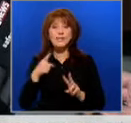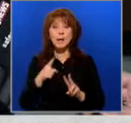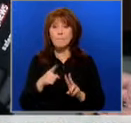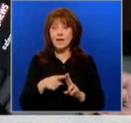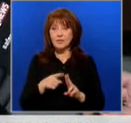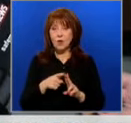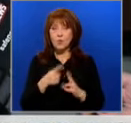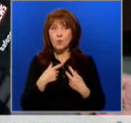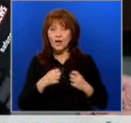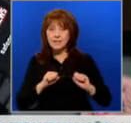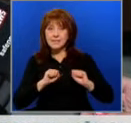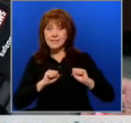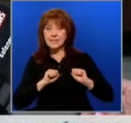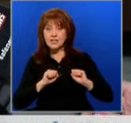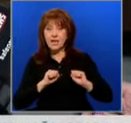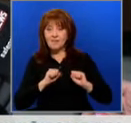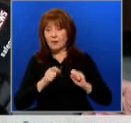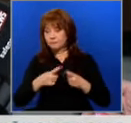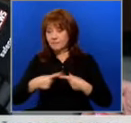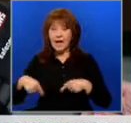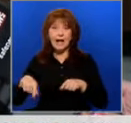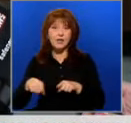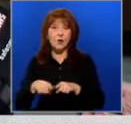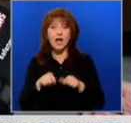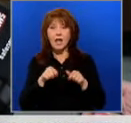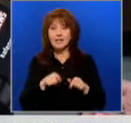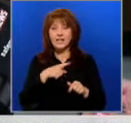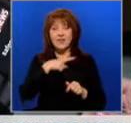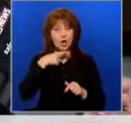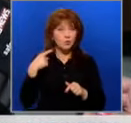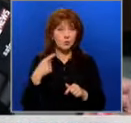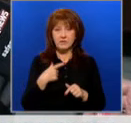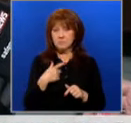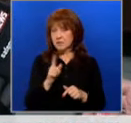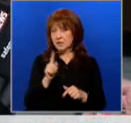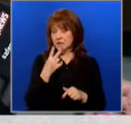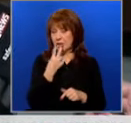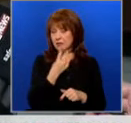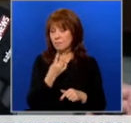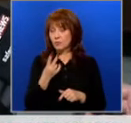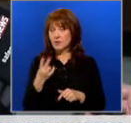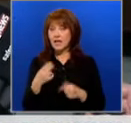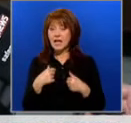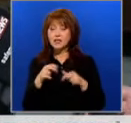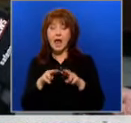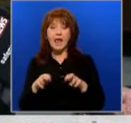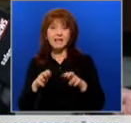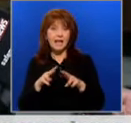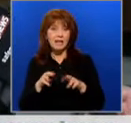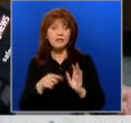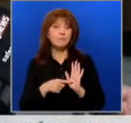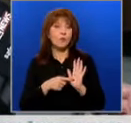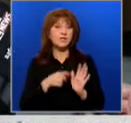застрашава екологичната сигурност на региона. Такива рискове ние не сме наблюдавали и нашия анализ показва, че има